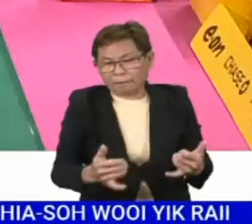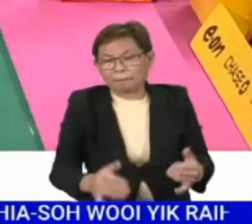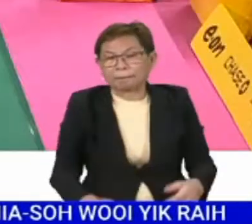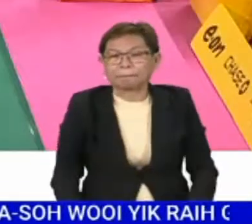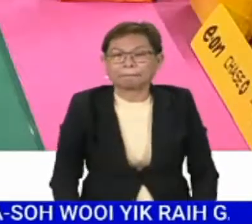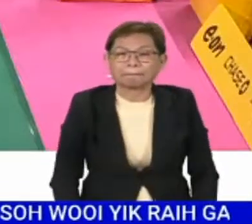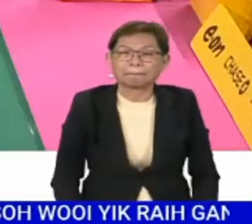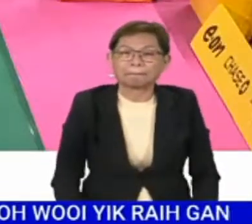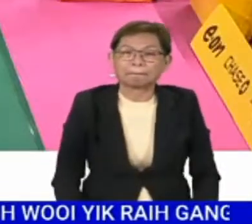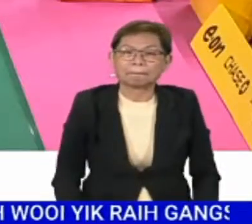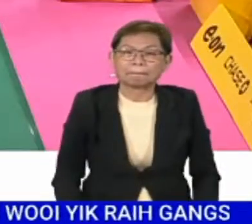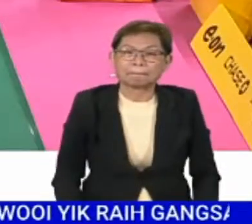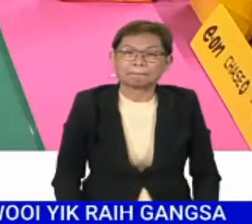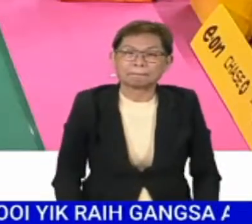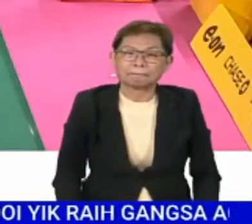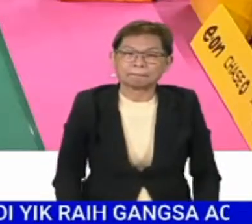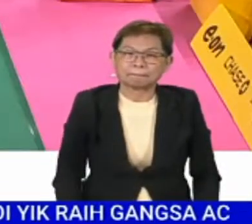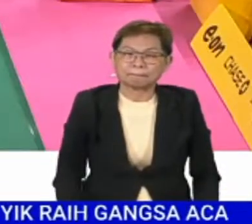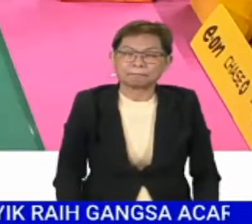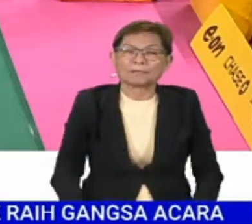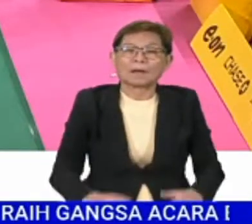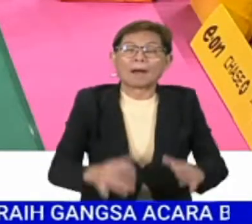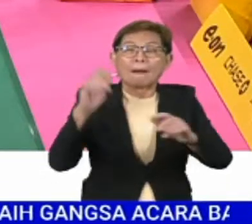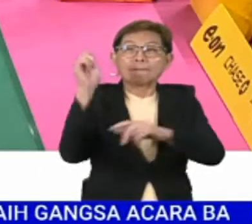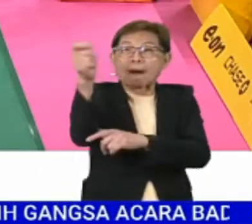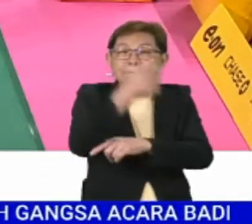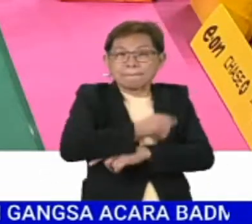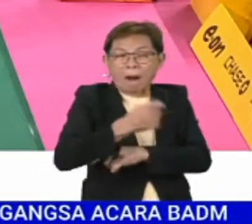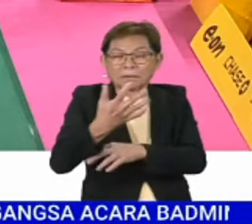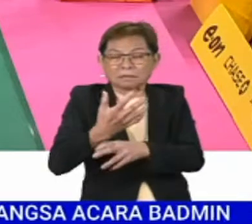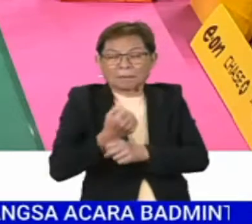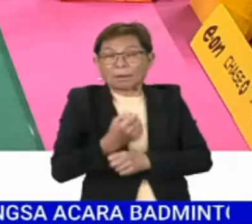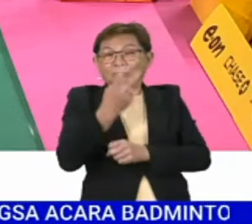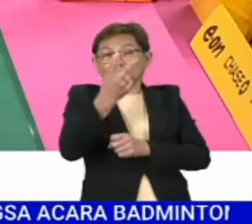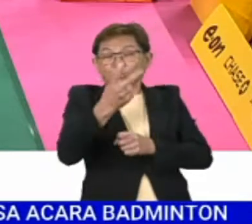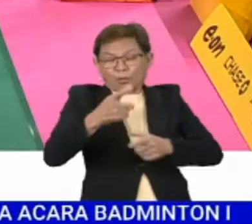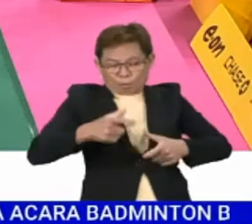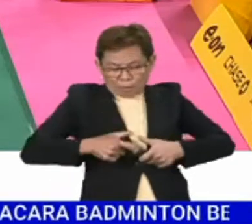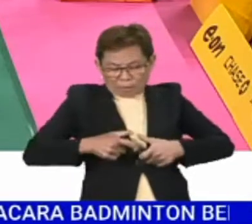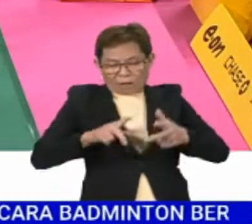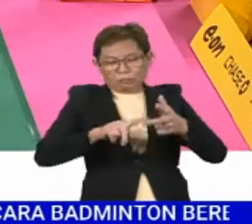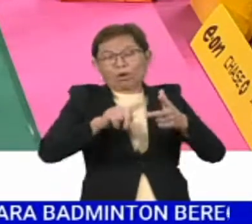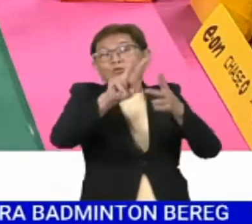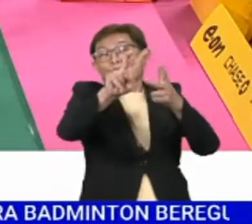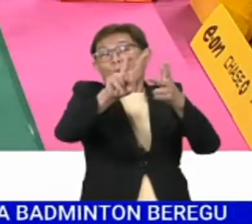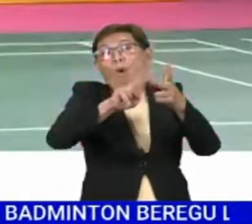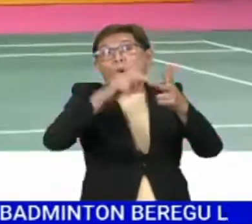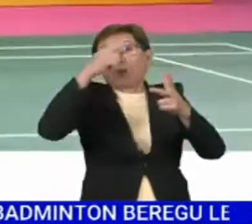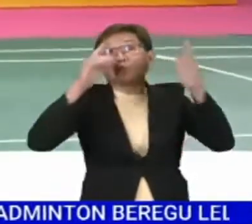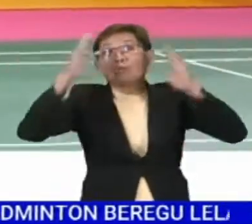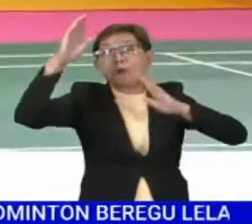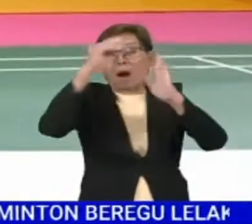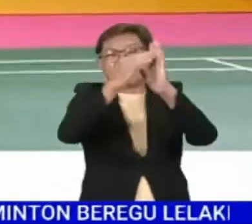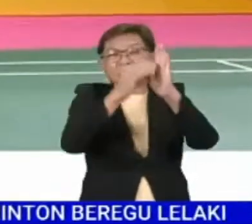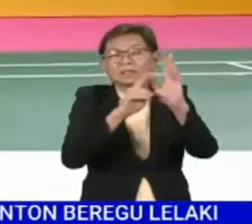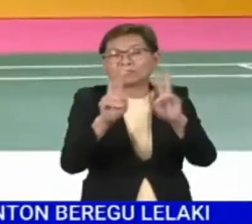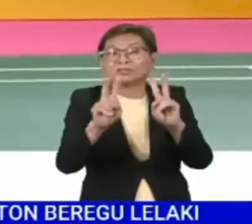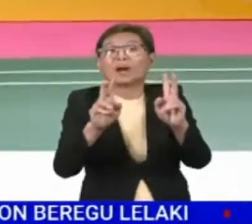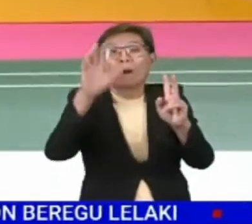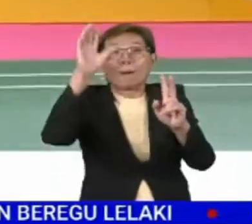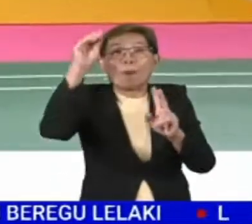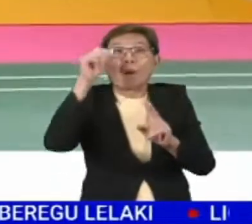hai Hai sebesar itu kabar Bintang bercahaya menyumbang duwe lagi pengen Gangsa battleasya berusia cara beregu campuran